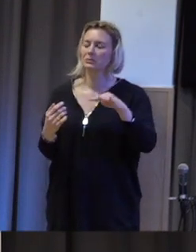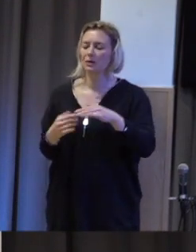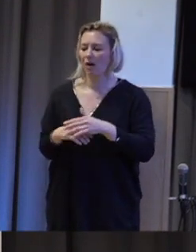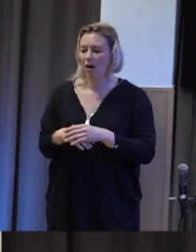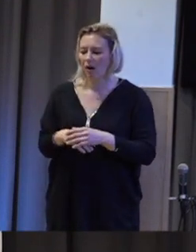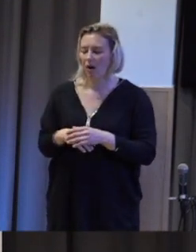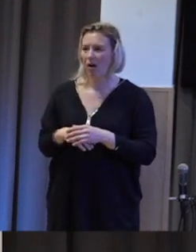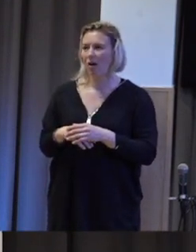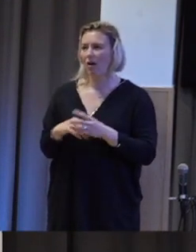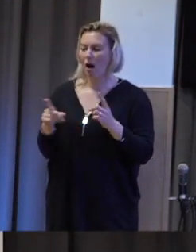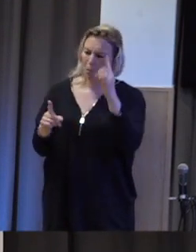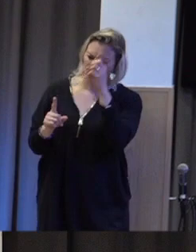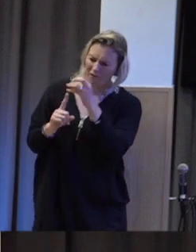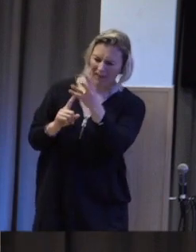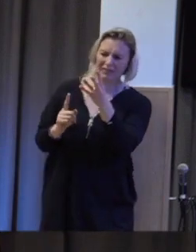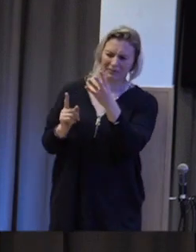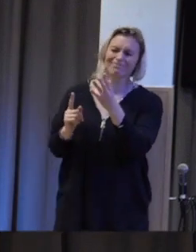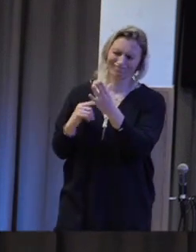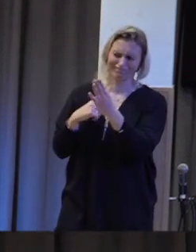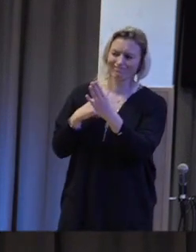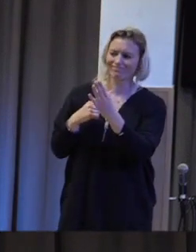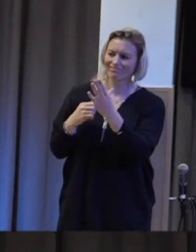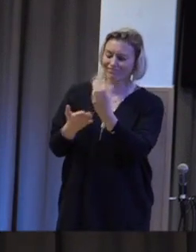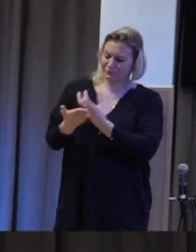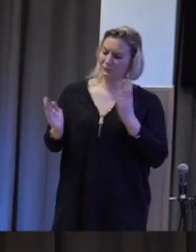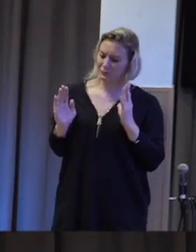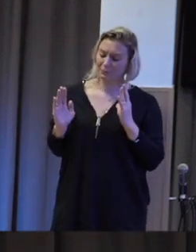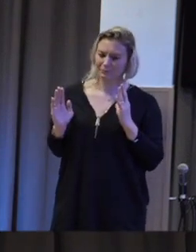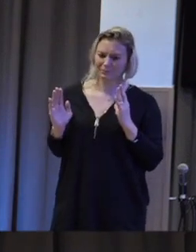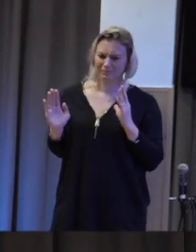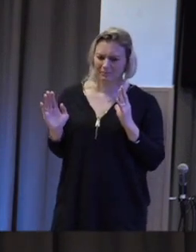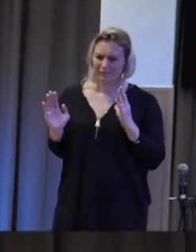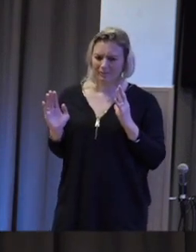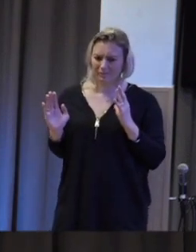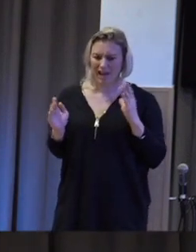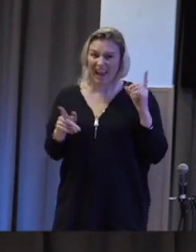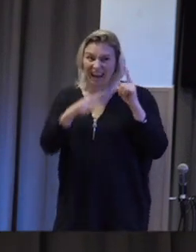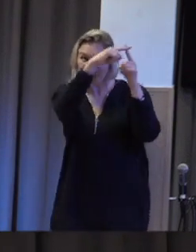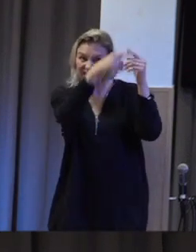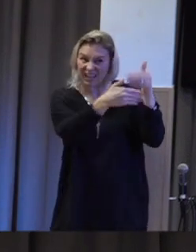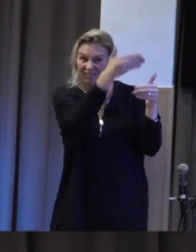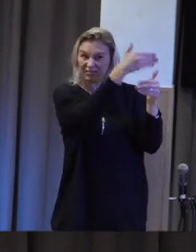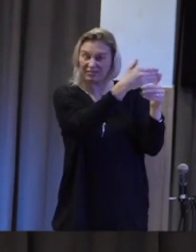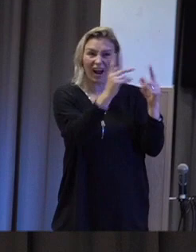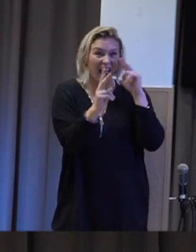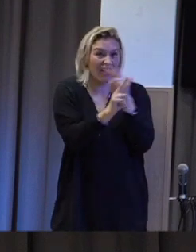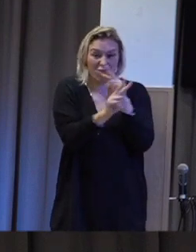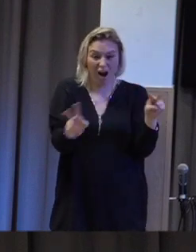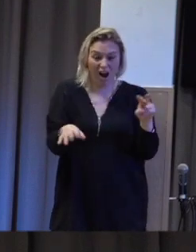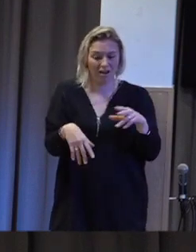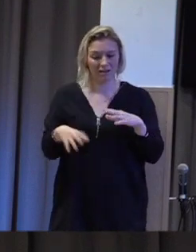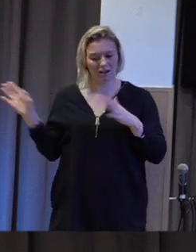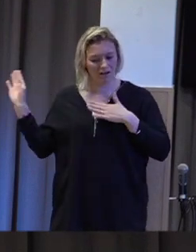c'est un prophète, le prophète il m'a dit telle chose, mais qui n'a rien à voir avec l'édification de l'Église. Je suis désolé, je rejette